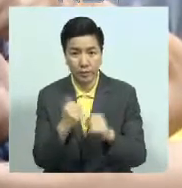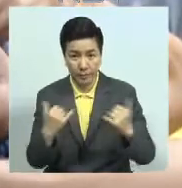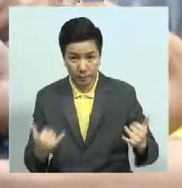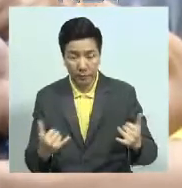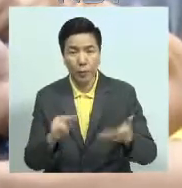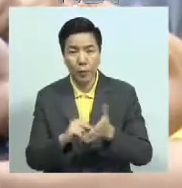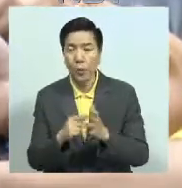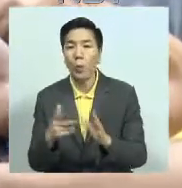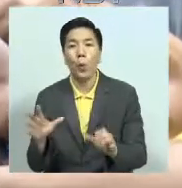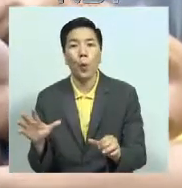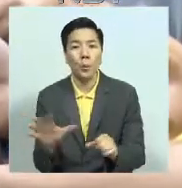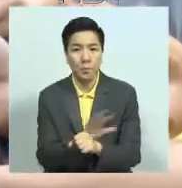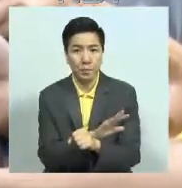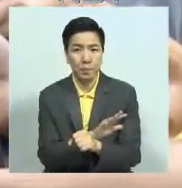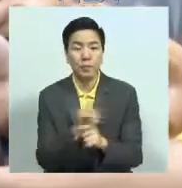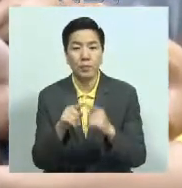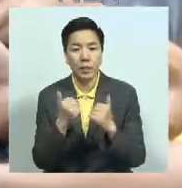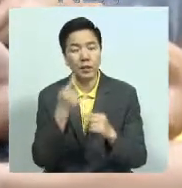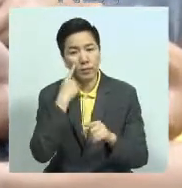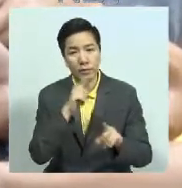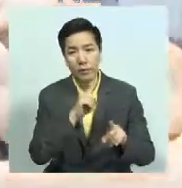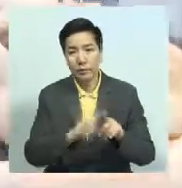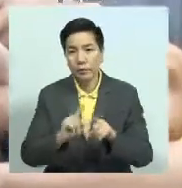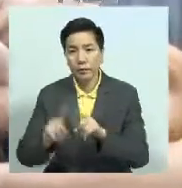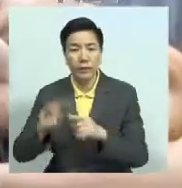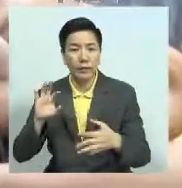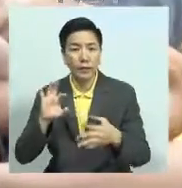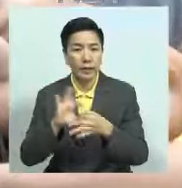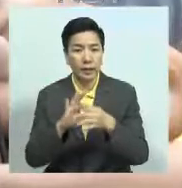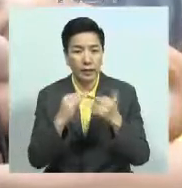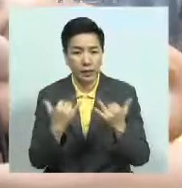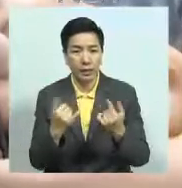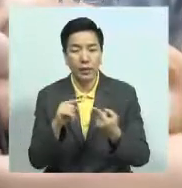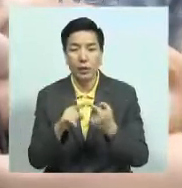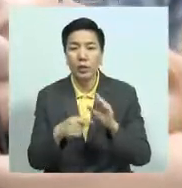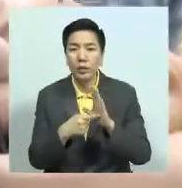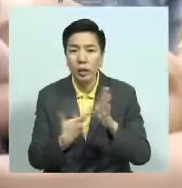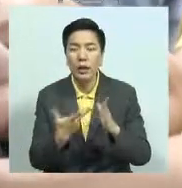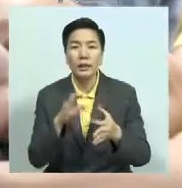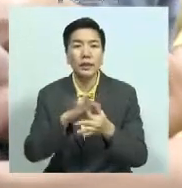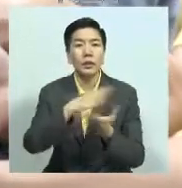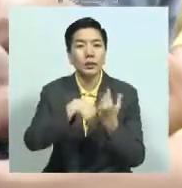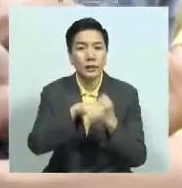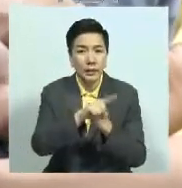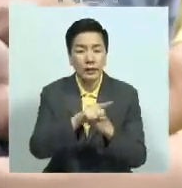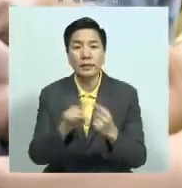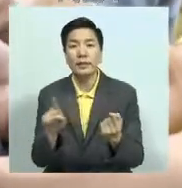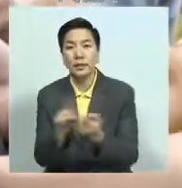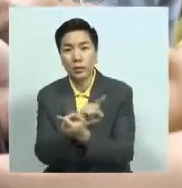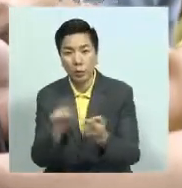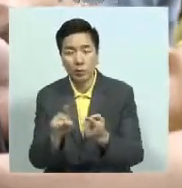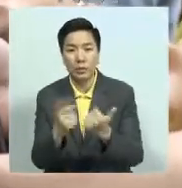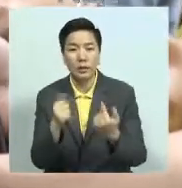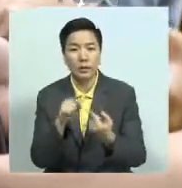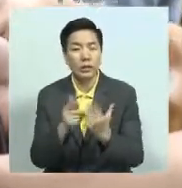ถือว่าครอบคลุมในมิติต่างๆของไม่ว่าบริบททางด้านเศรษฐกิจด้านสังคมนะครับ